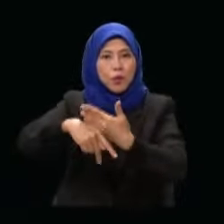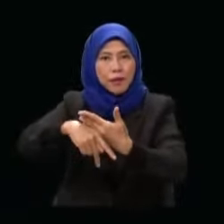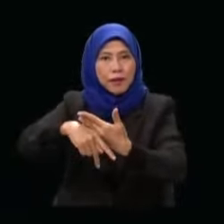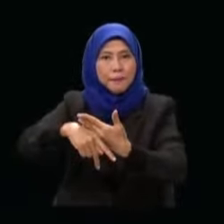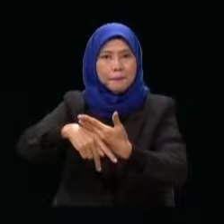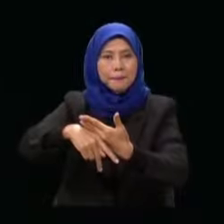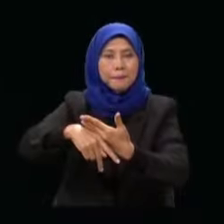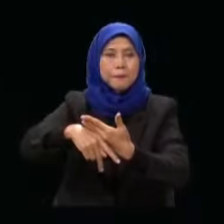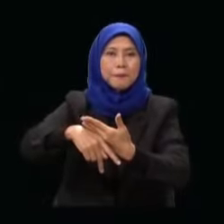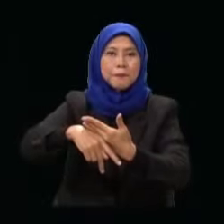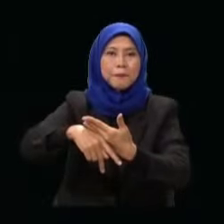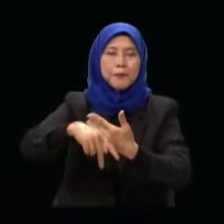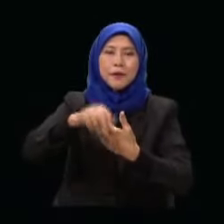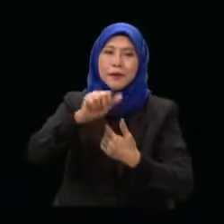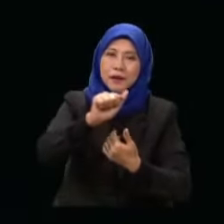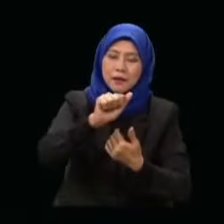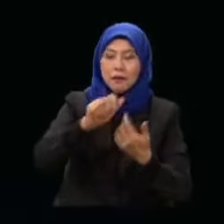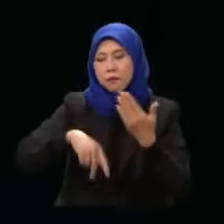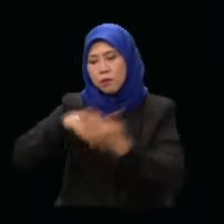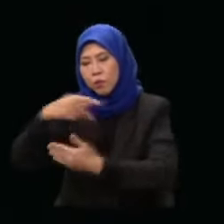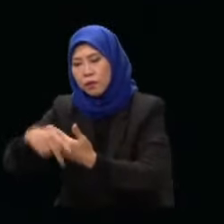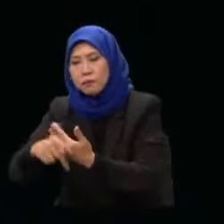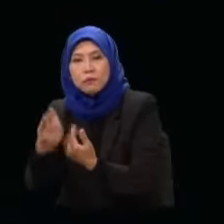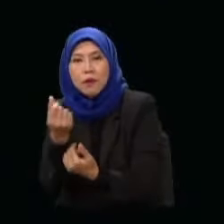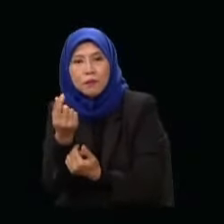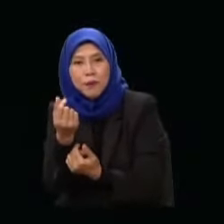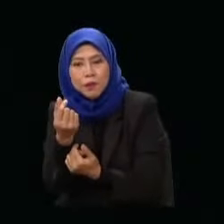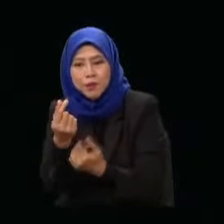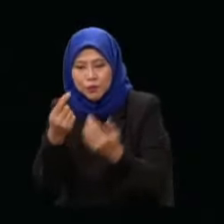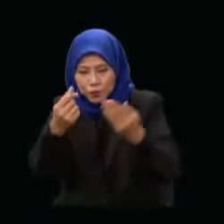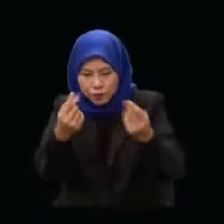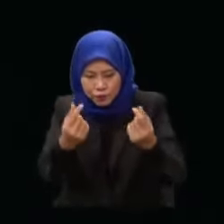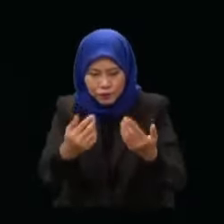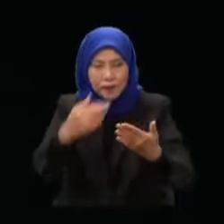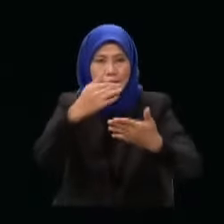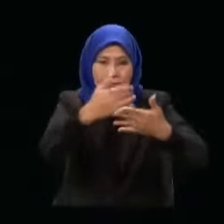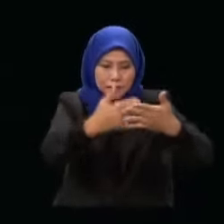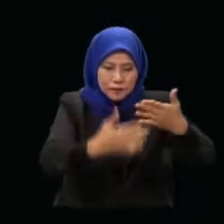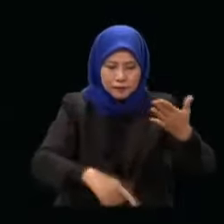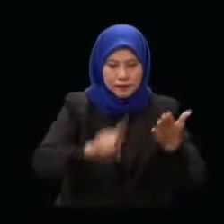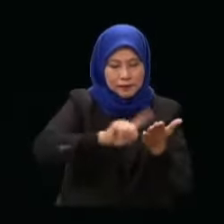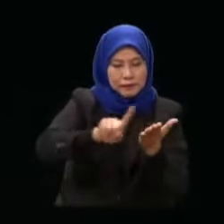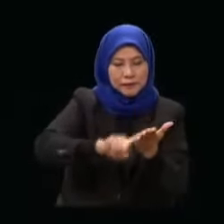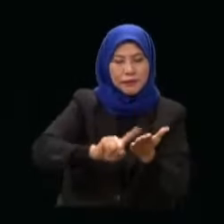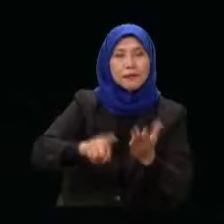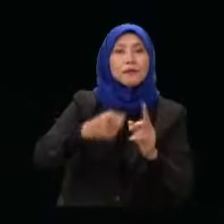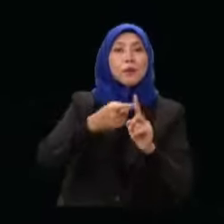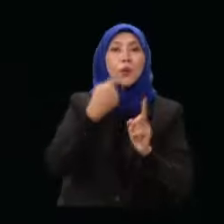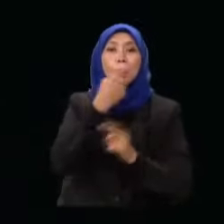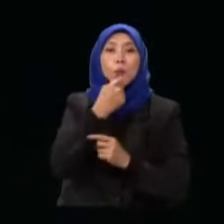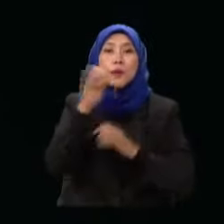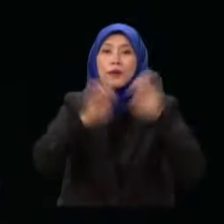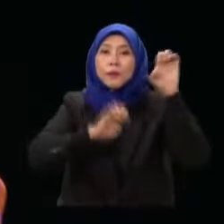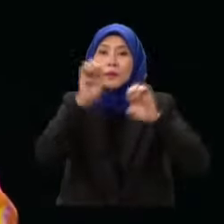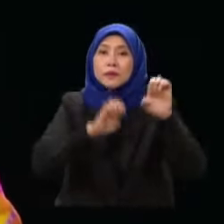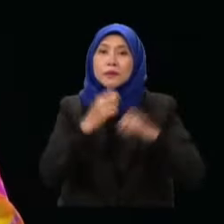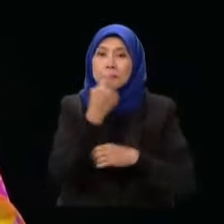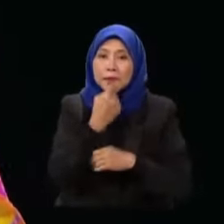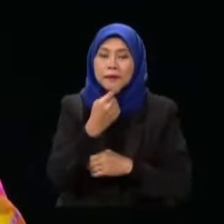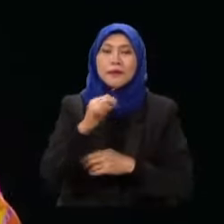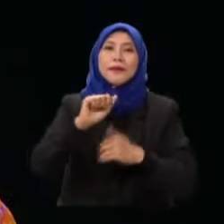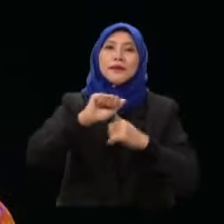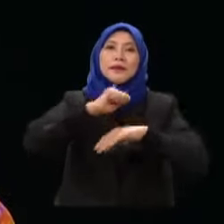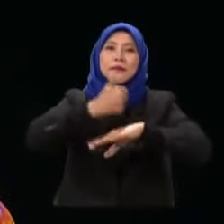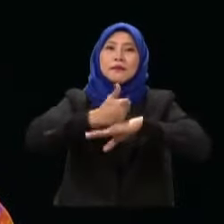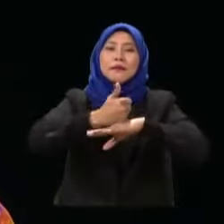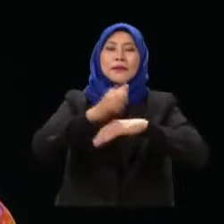IBC Oke headphone AMP runtuhkan scan banyak menjadi penilaian akan dibawa oleh jawatankuasa danau di luar